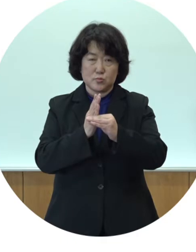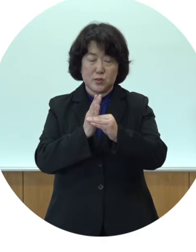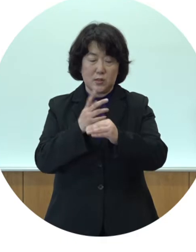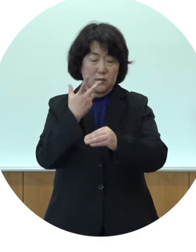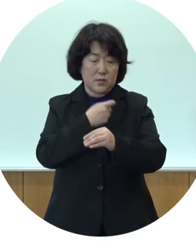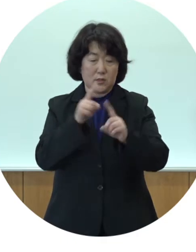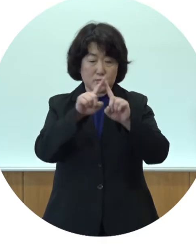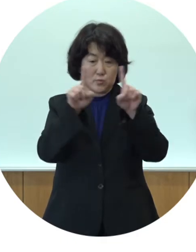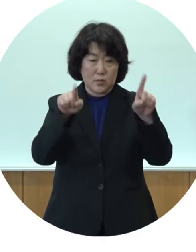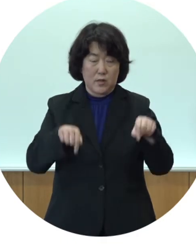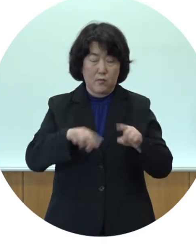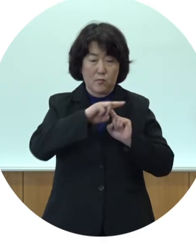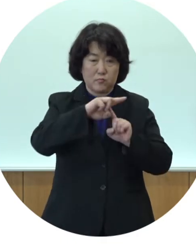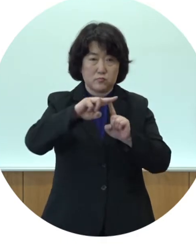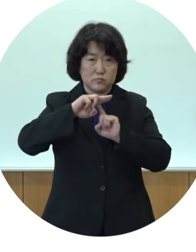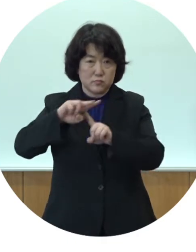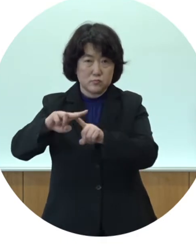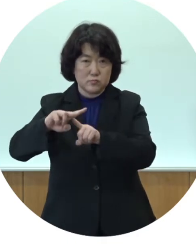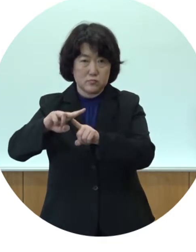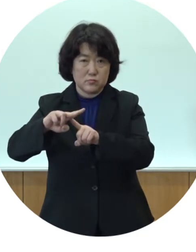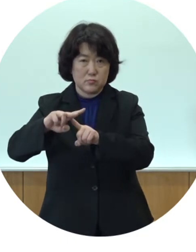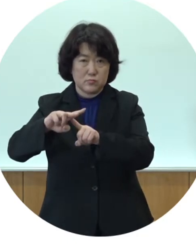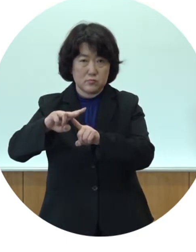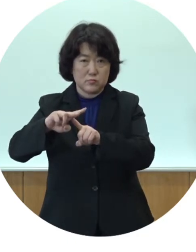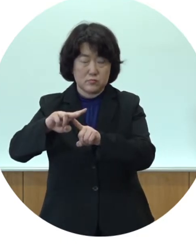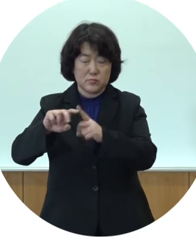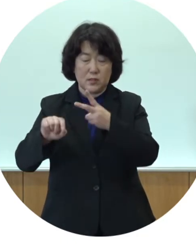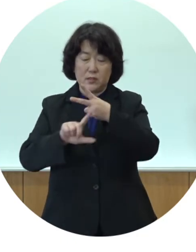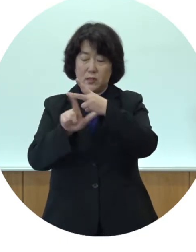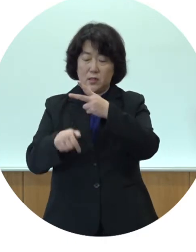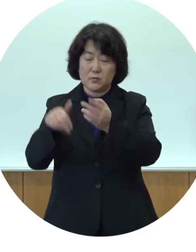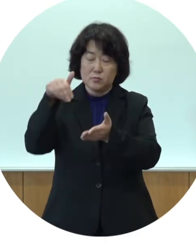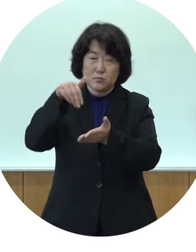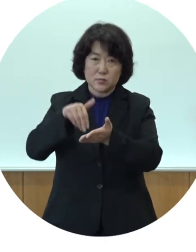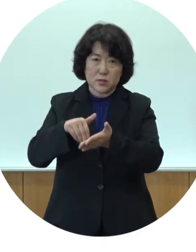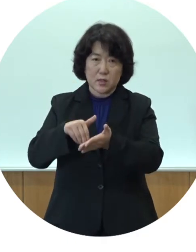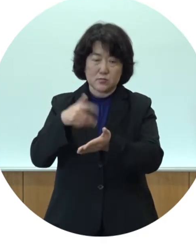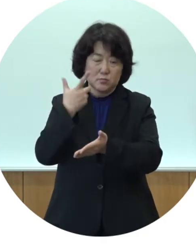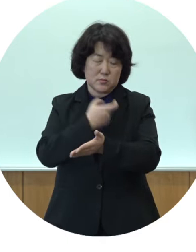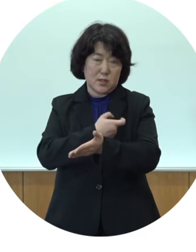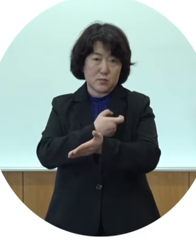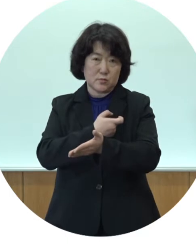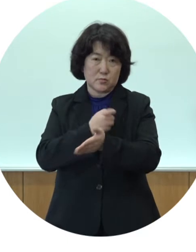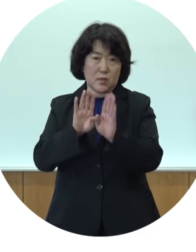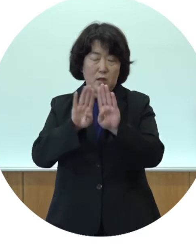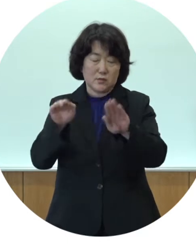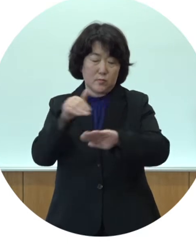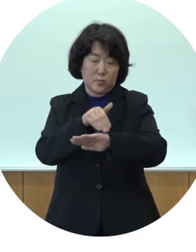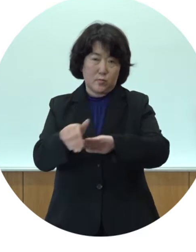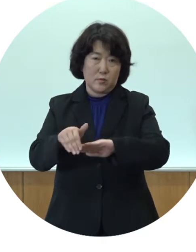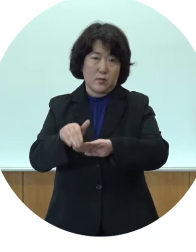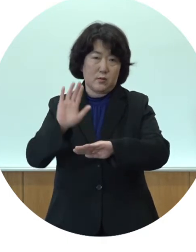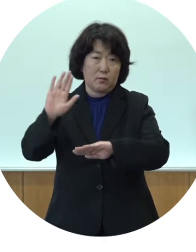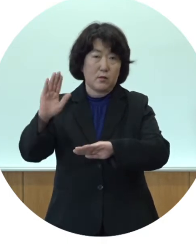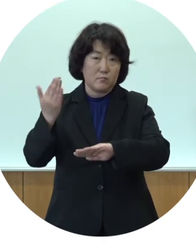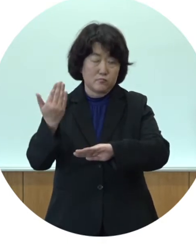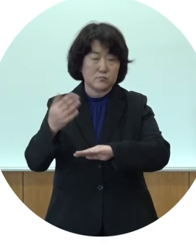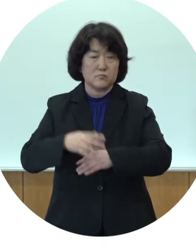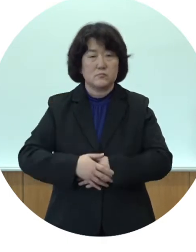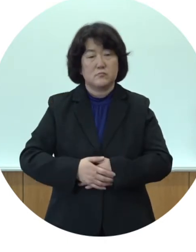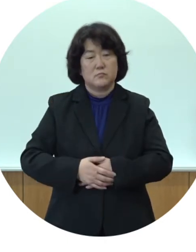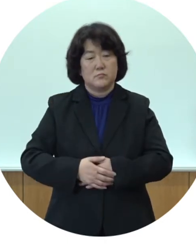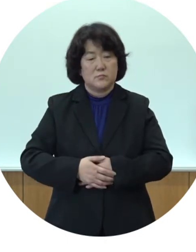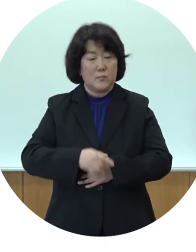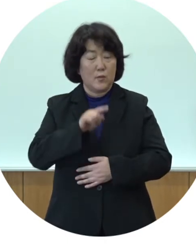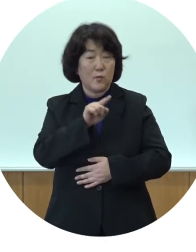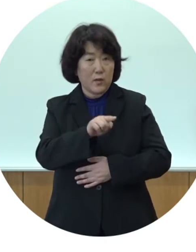発送し、下旬から接種を行っていただく予定でございましたが、接種券発送